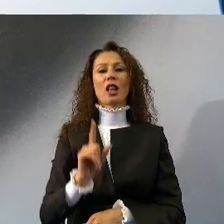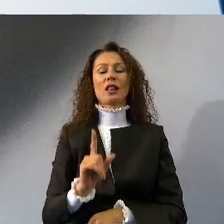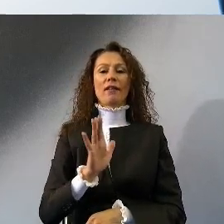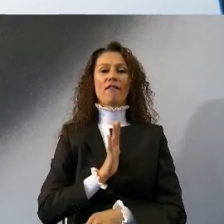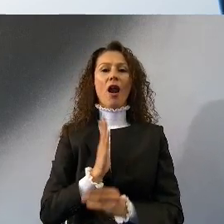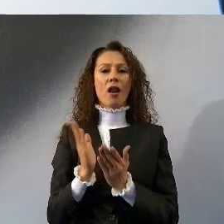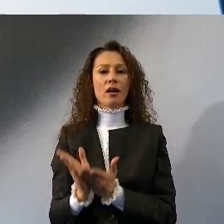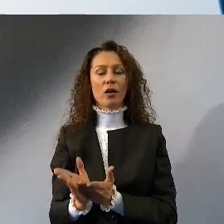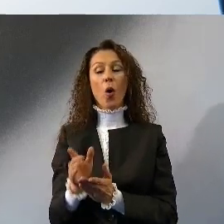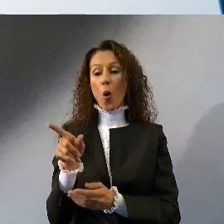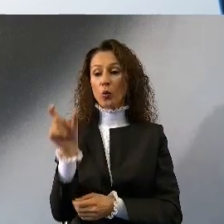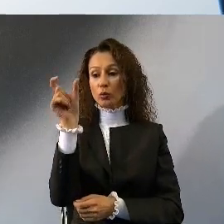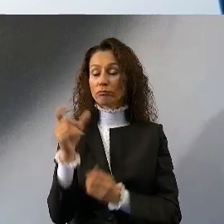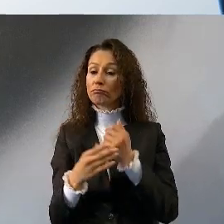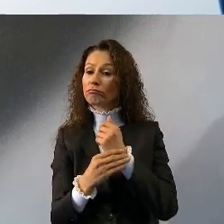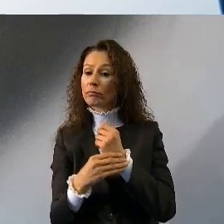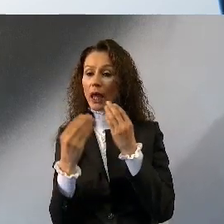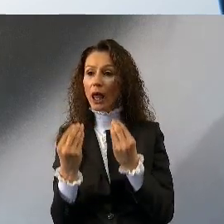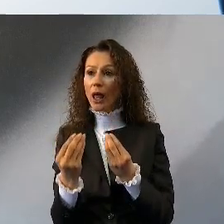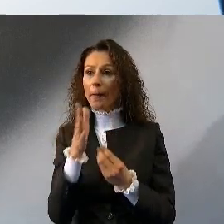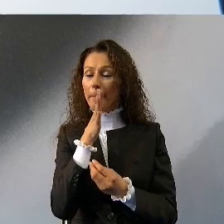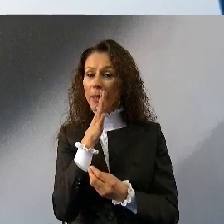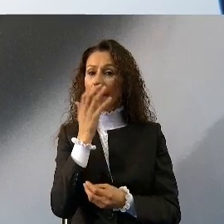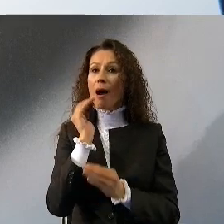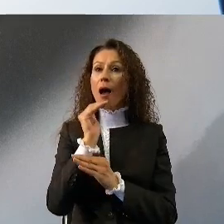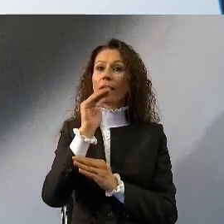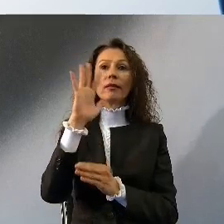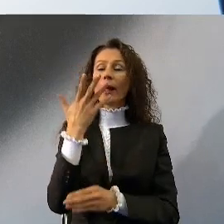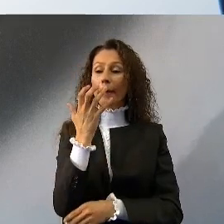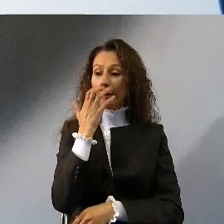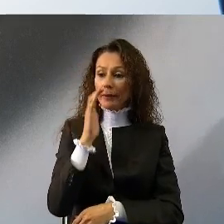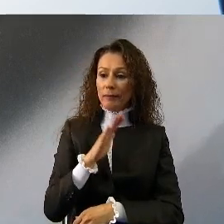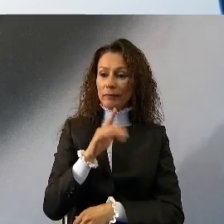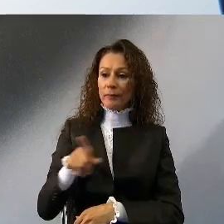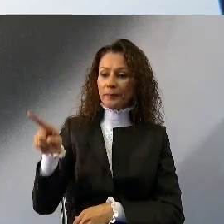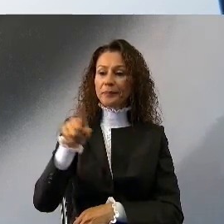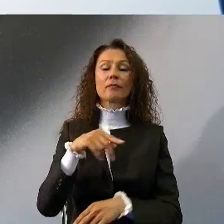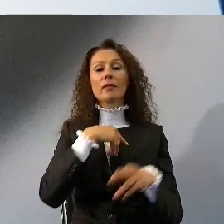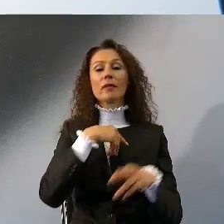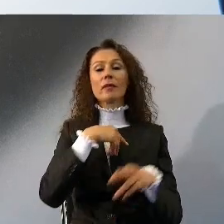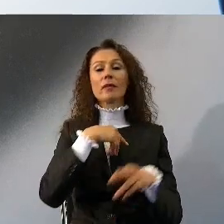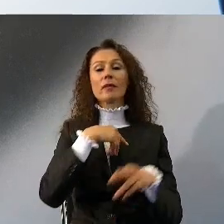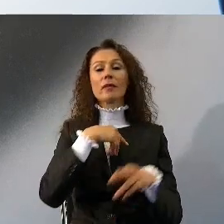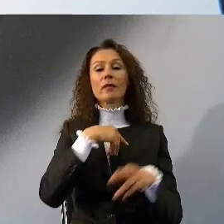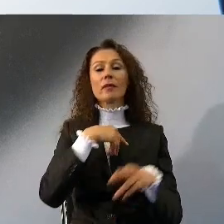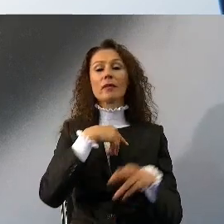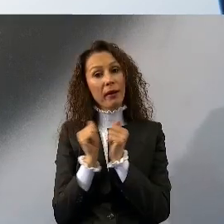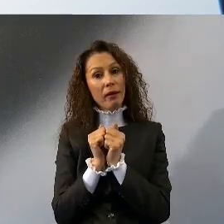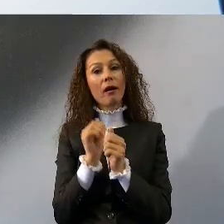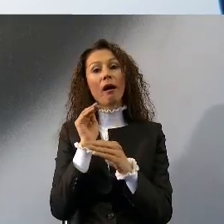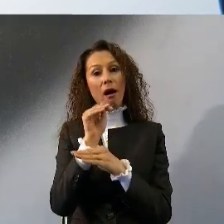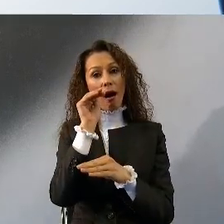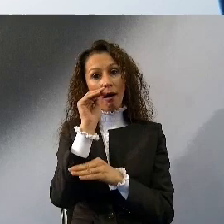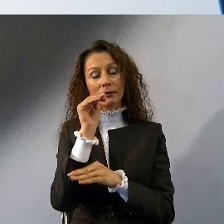eğer onun karakterini, kimliğini, hayattaki beklentilerini öngörerek onunla birlikte bir hayat tesis